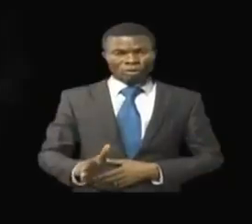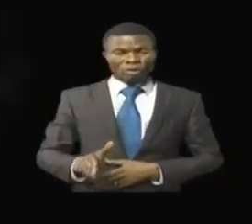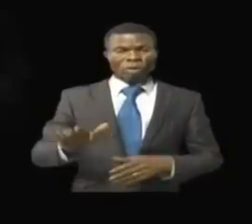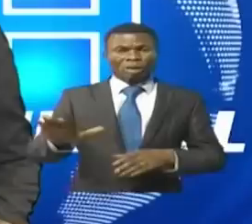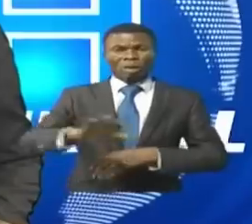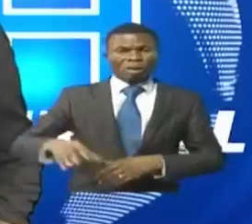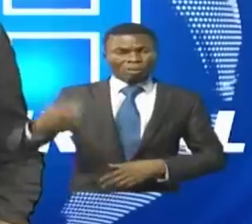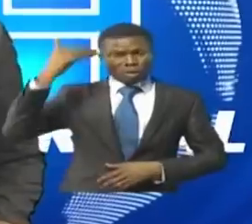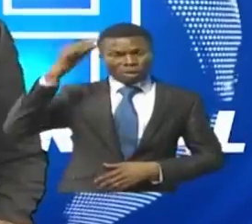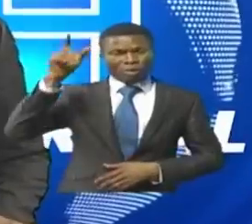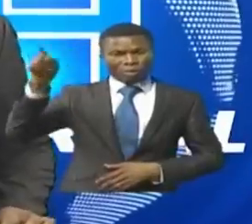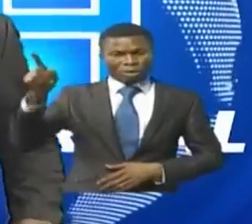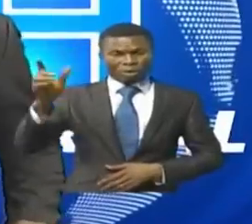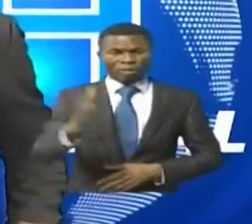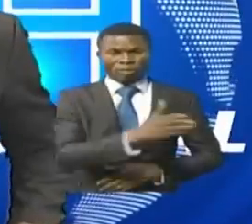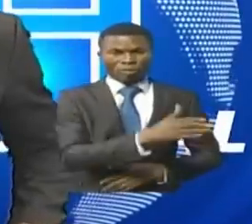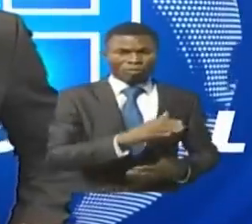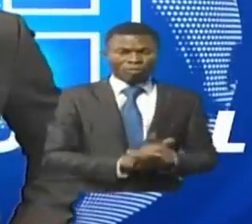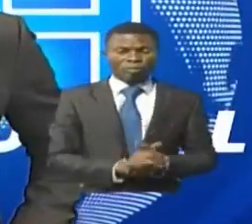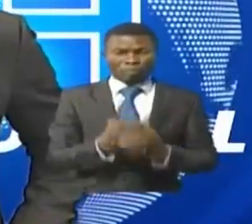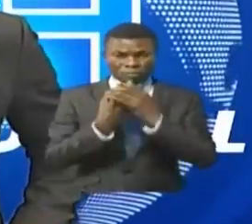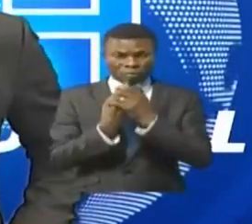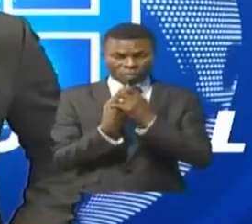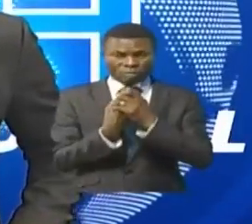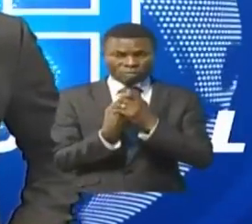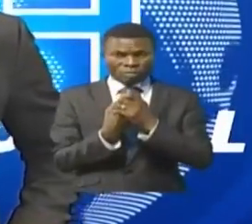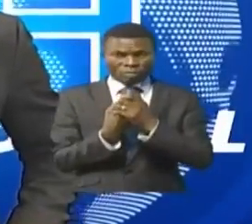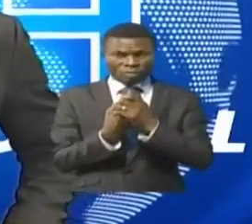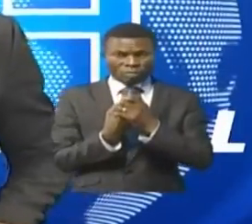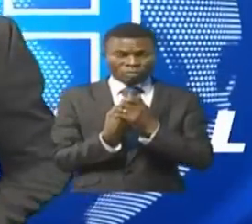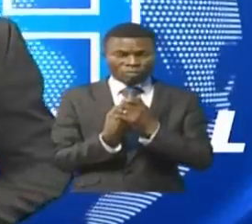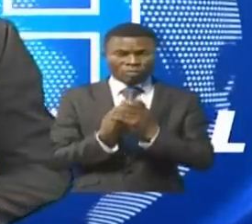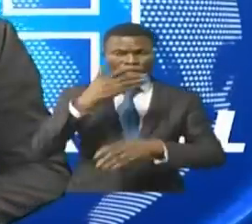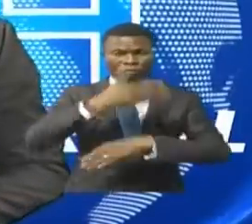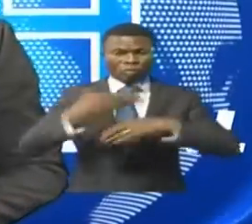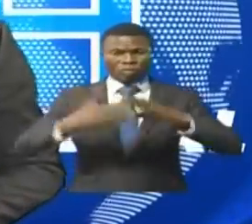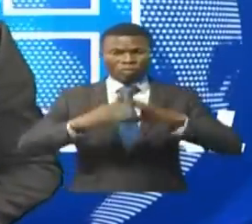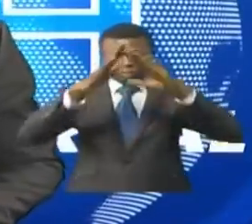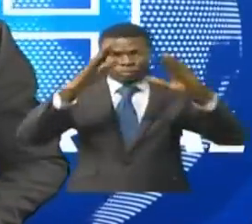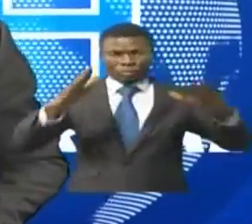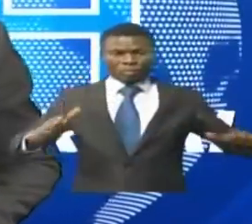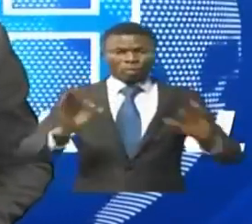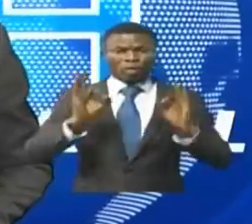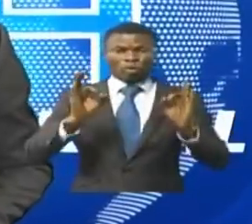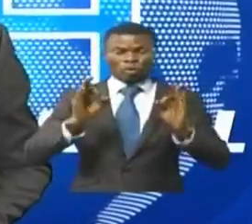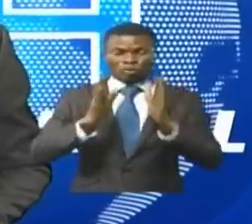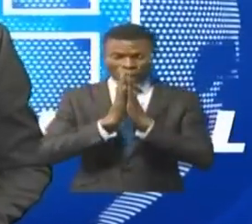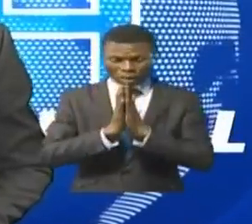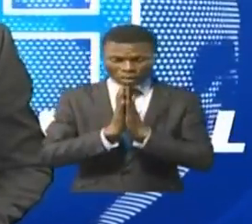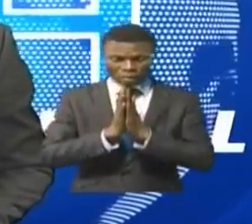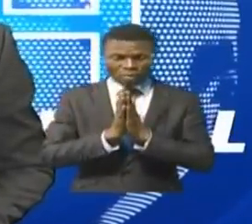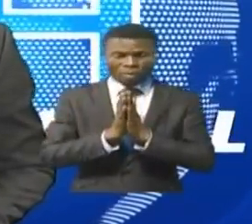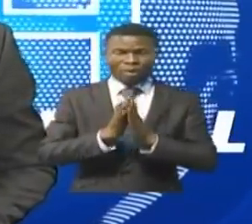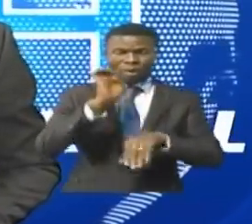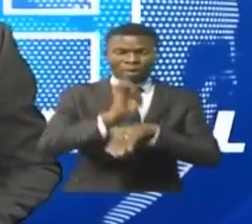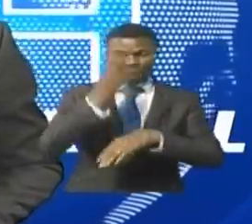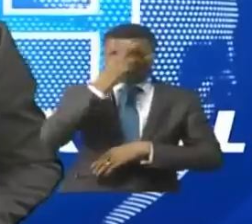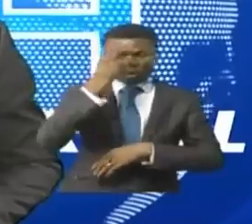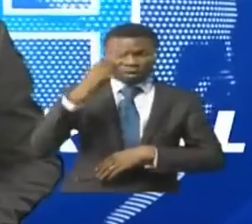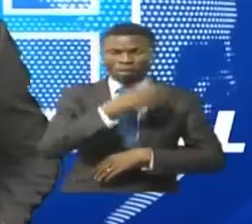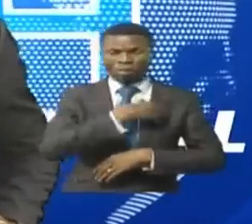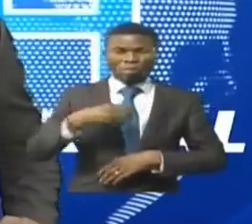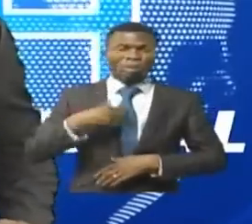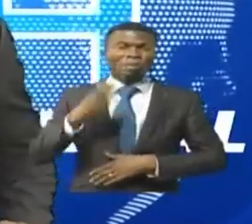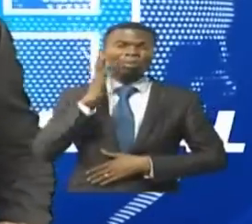l'Équateur. Et bientôt une nouvelle grotte pour la paroisse Saint-Kiwanika de Kingabwa. Nous sommes dans